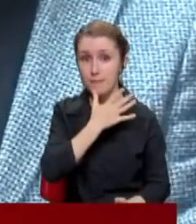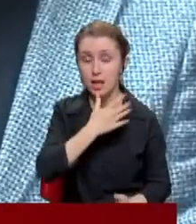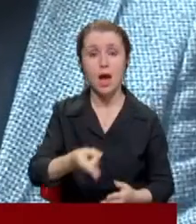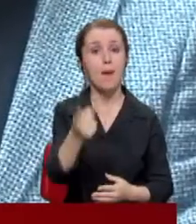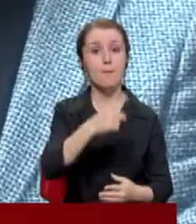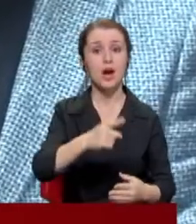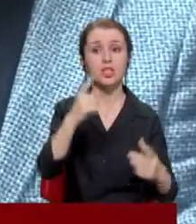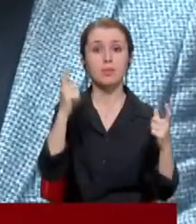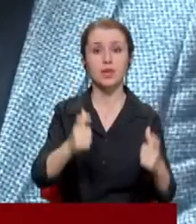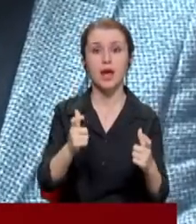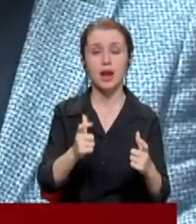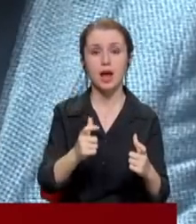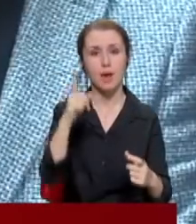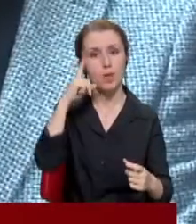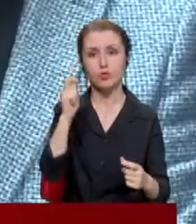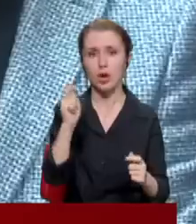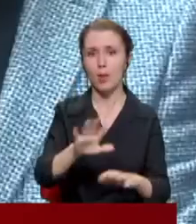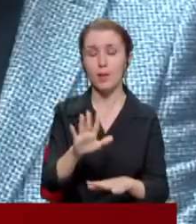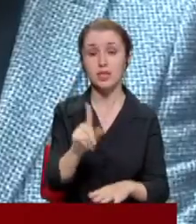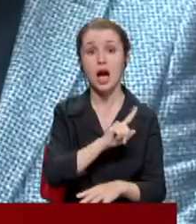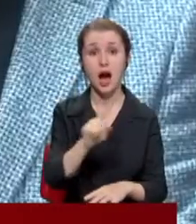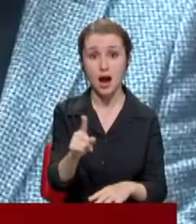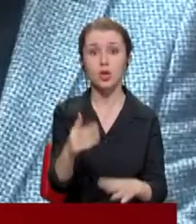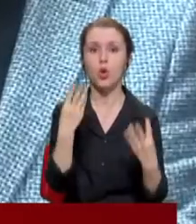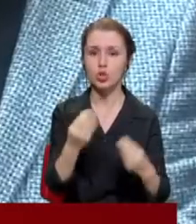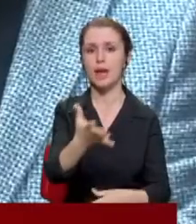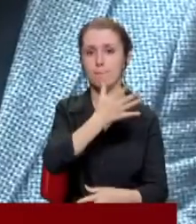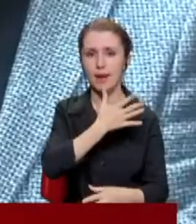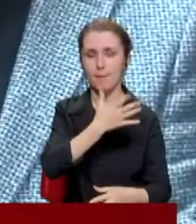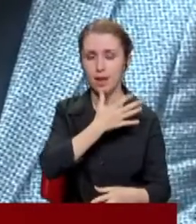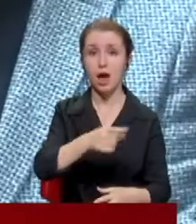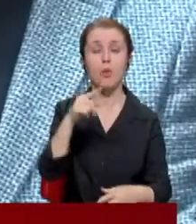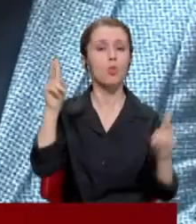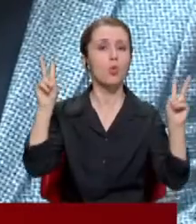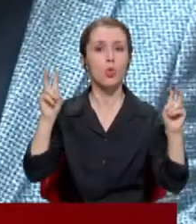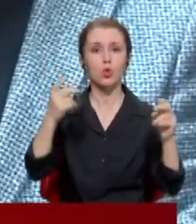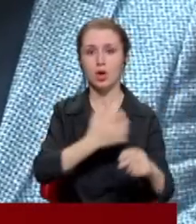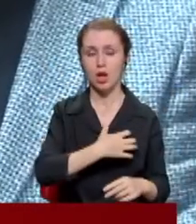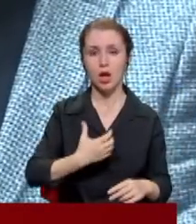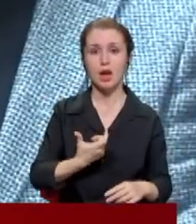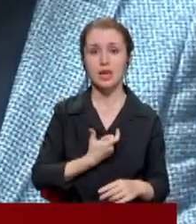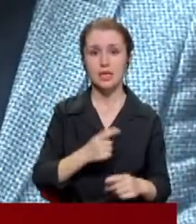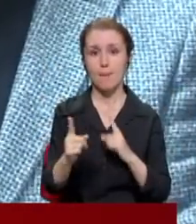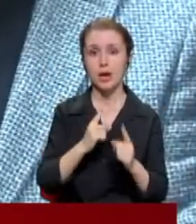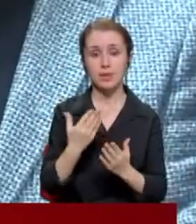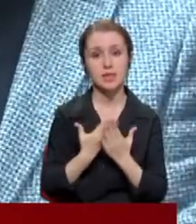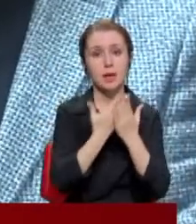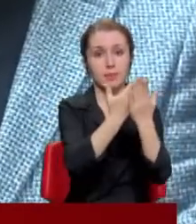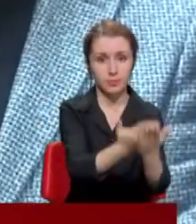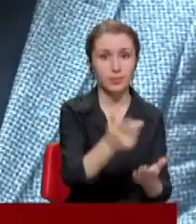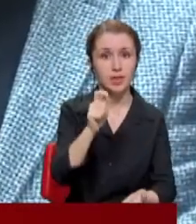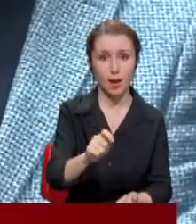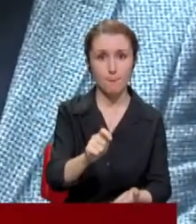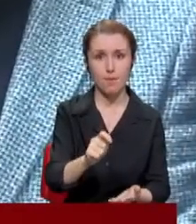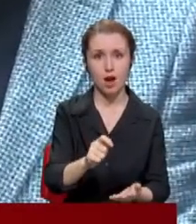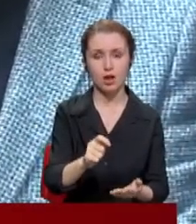bir merciye başvurulamaz. Reddedileceğini de bile bile bu konuyu Anayasa Mahkemesi'ne taşımak